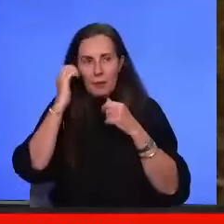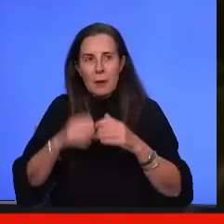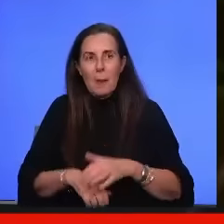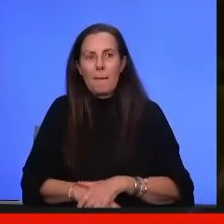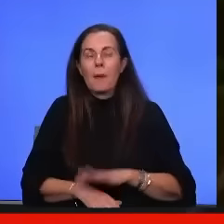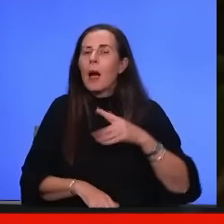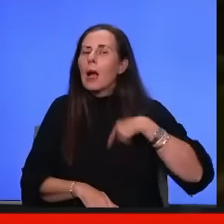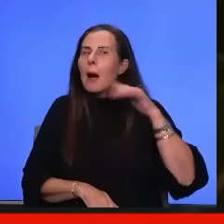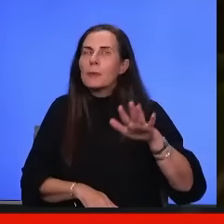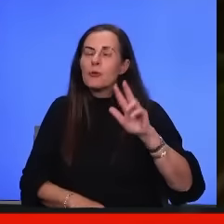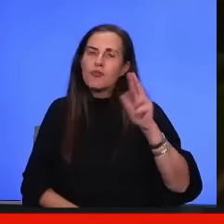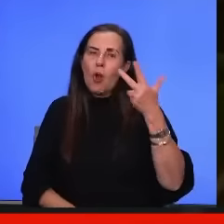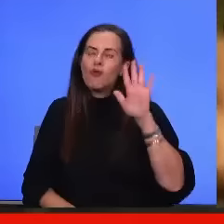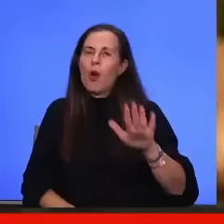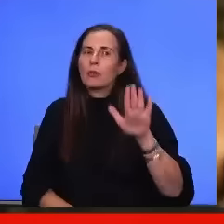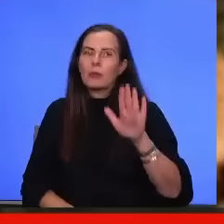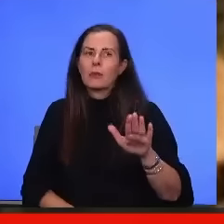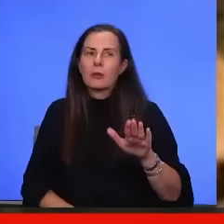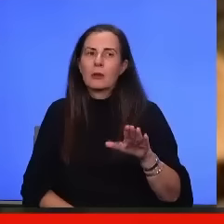כמה זמן? 3 שעות. את זה...